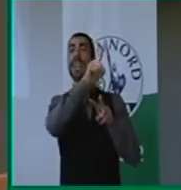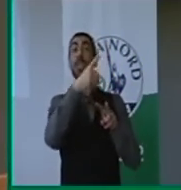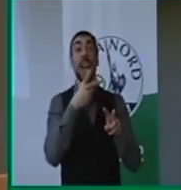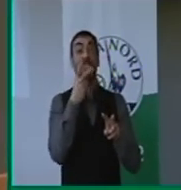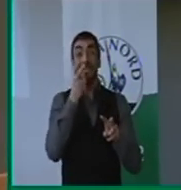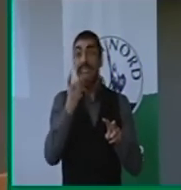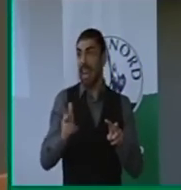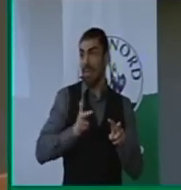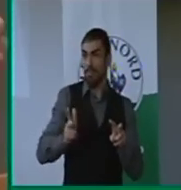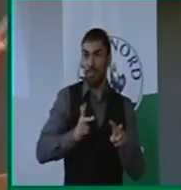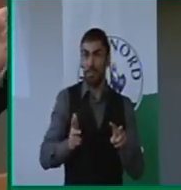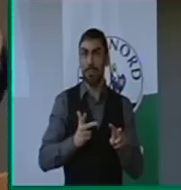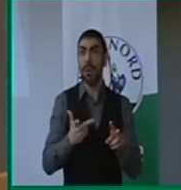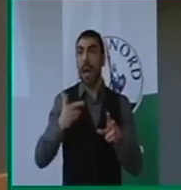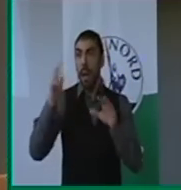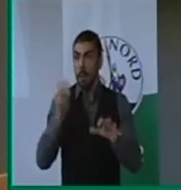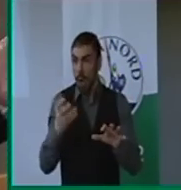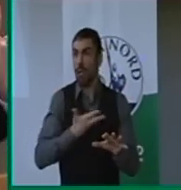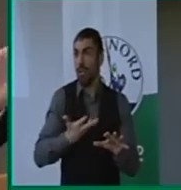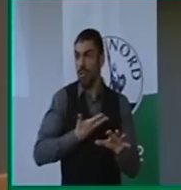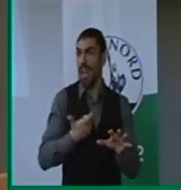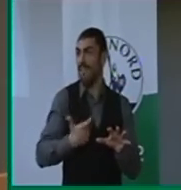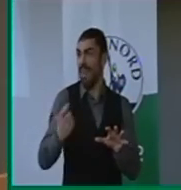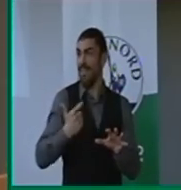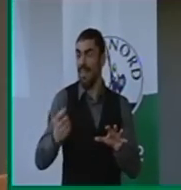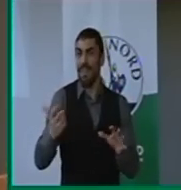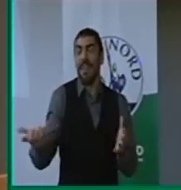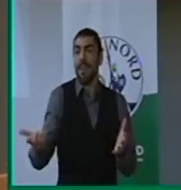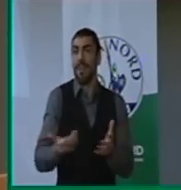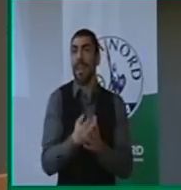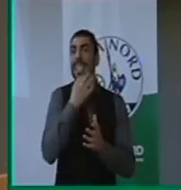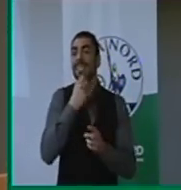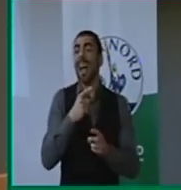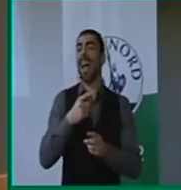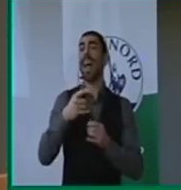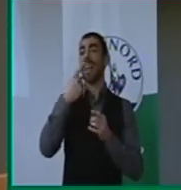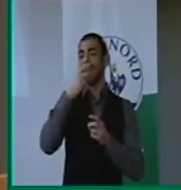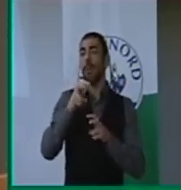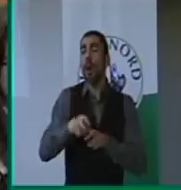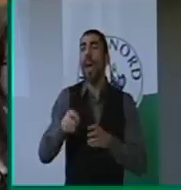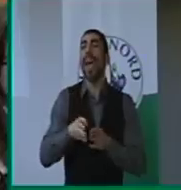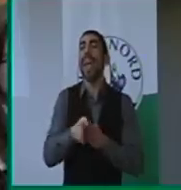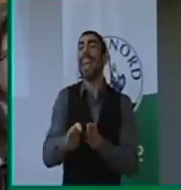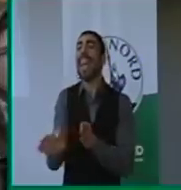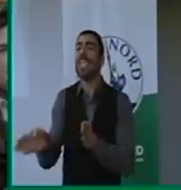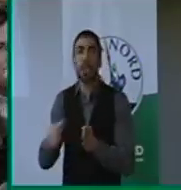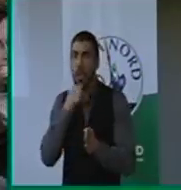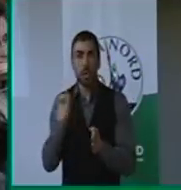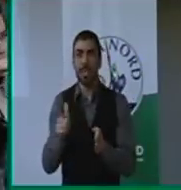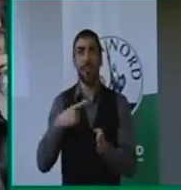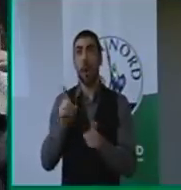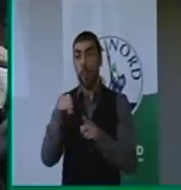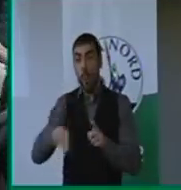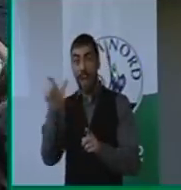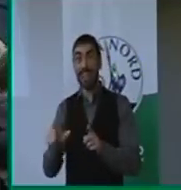verde e di piogge prolungate nel tempo e quindi non hanno bisogno di irrigazione come abbiamo bisogno Qua noi nella nostra nella